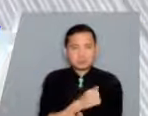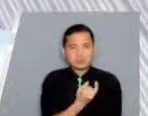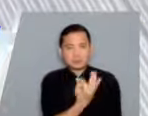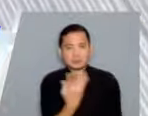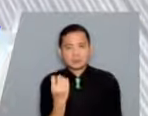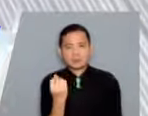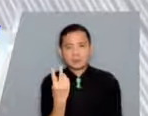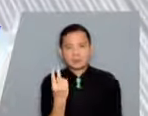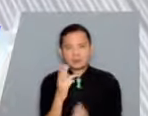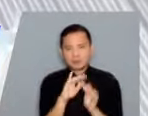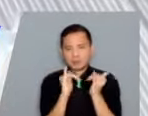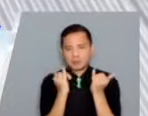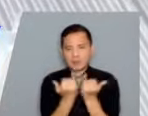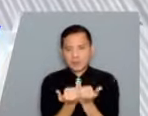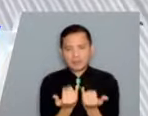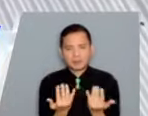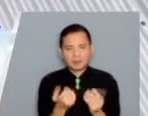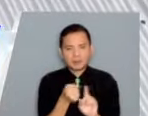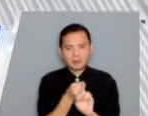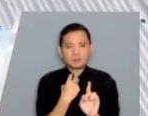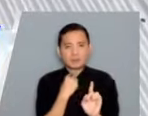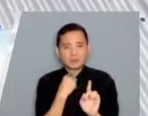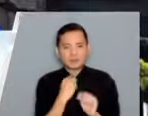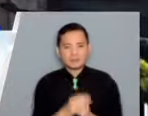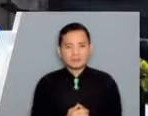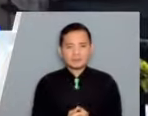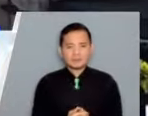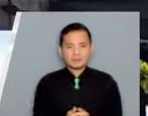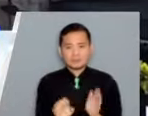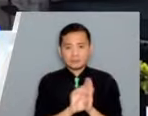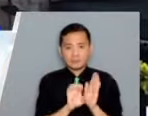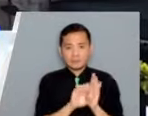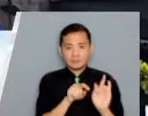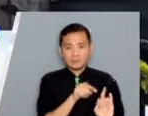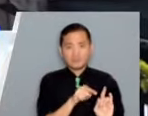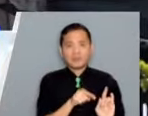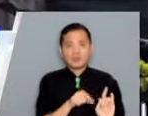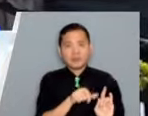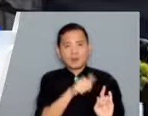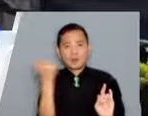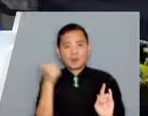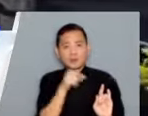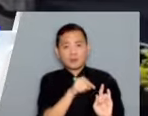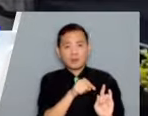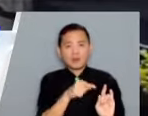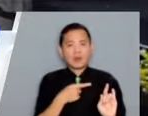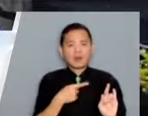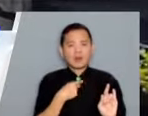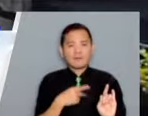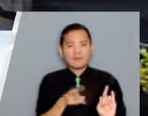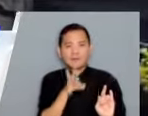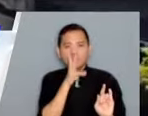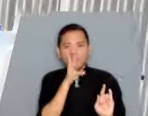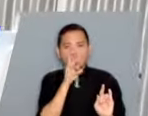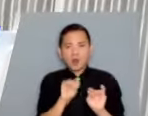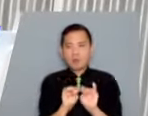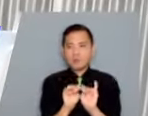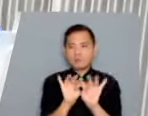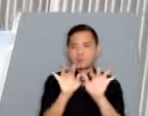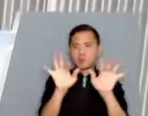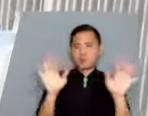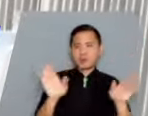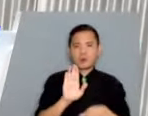naman sa bayan ng Santo Niño ang nagkabit ng water sprinkler sa bubong ng kanilang bahay. Malaking tulong daw ito